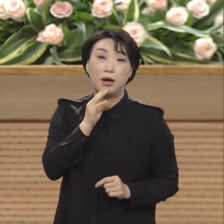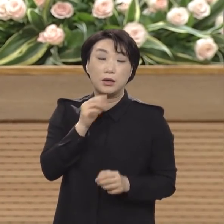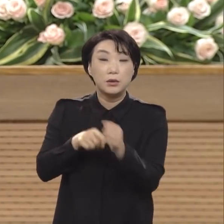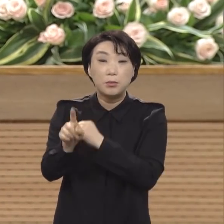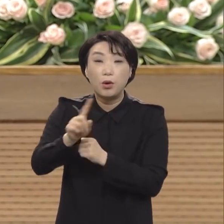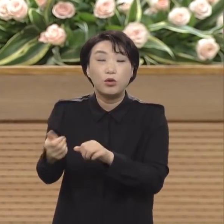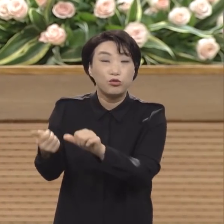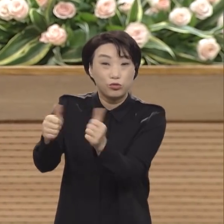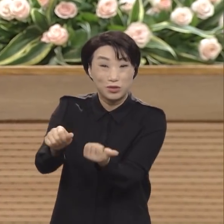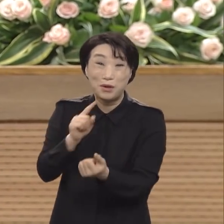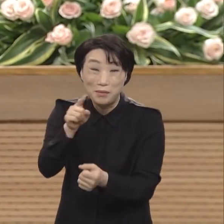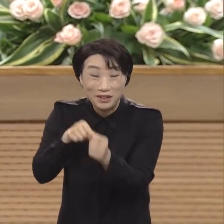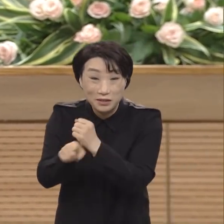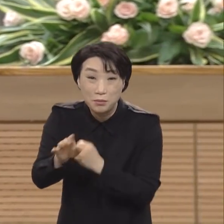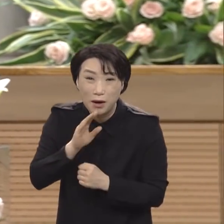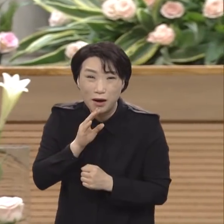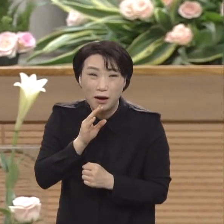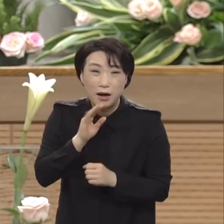목을 끌어안고